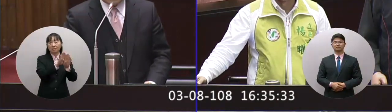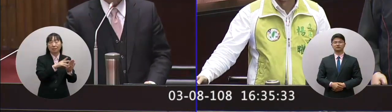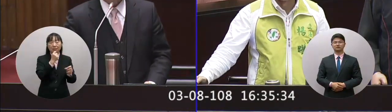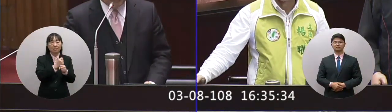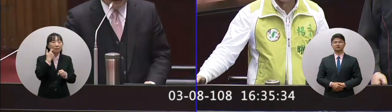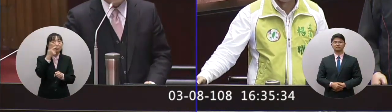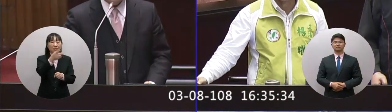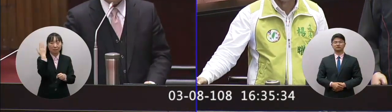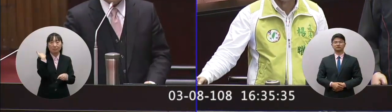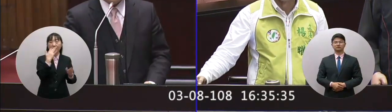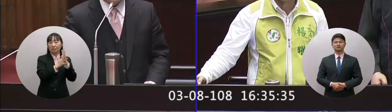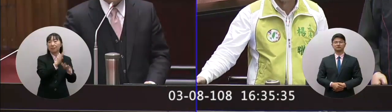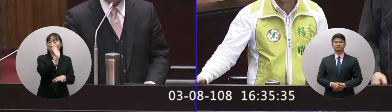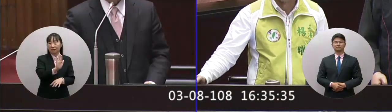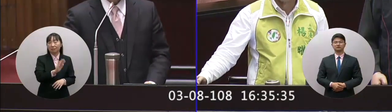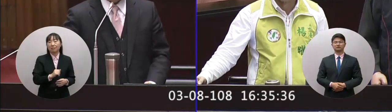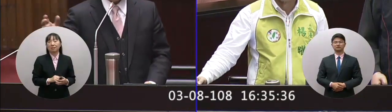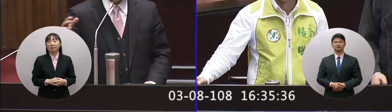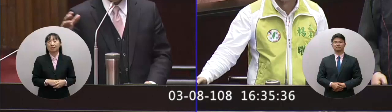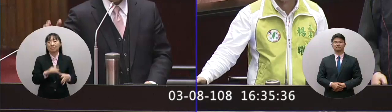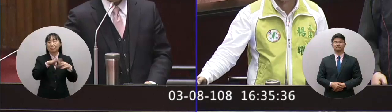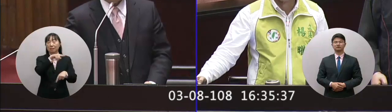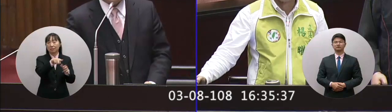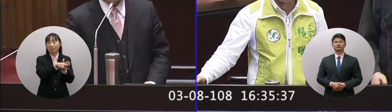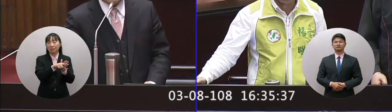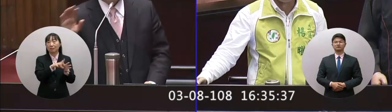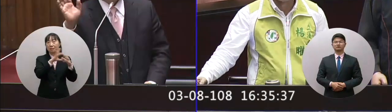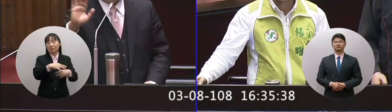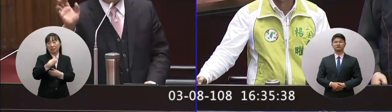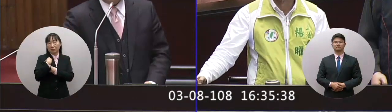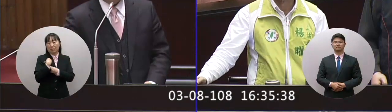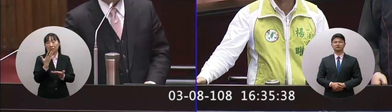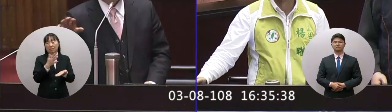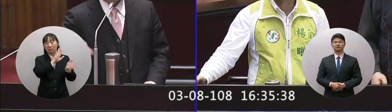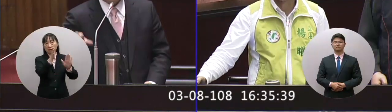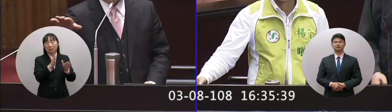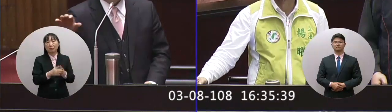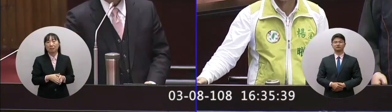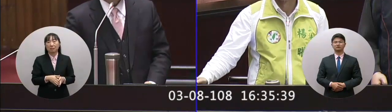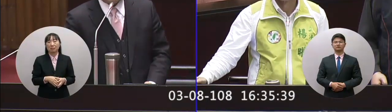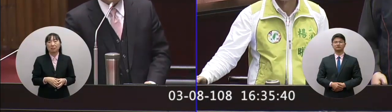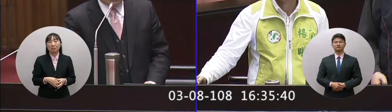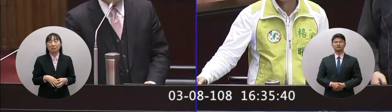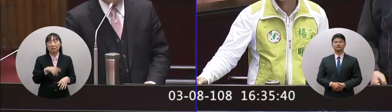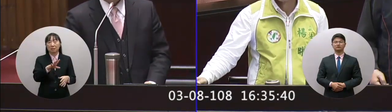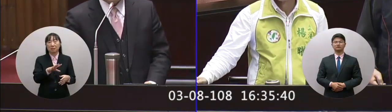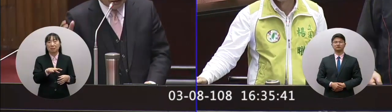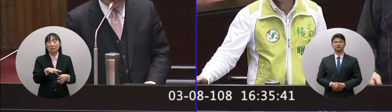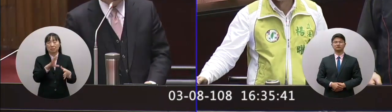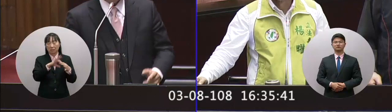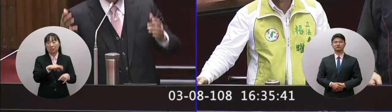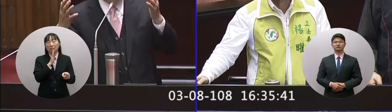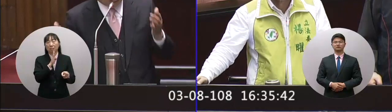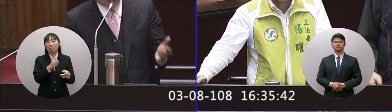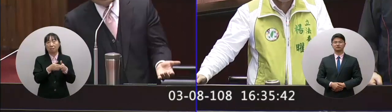年的战争的背景，那确实一定是当时在军事情况下，那很难用现在的标准来看啊。